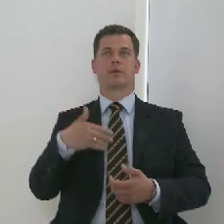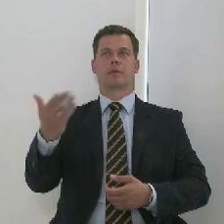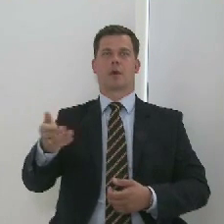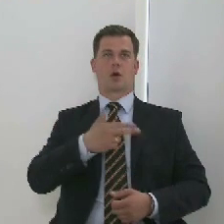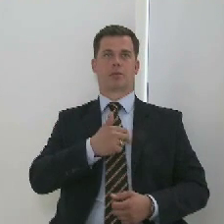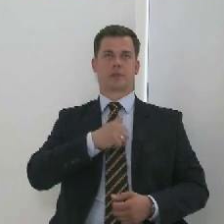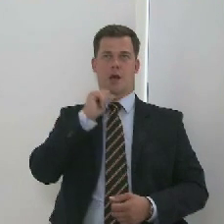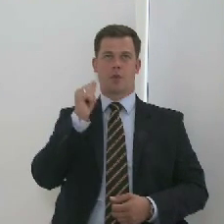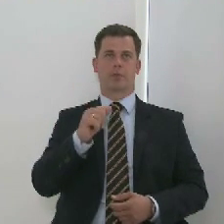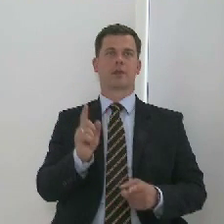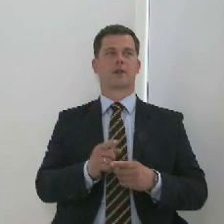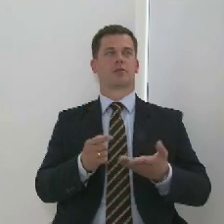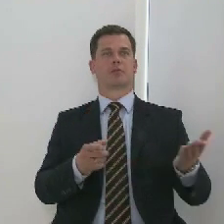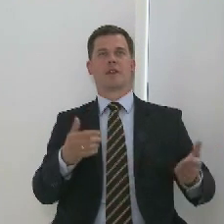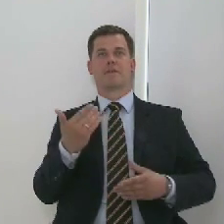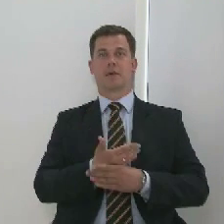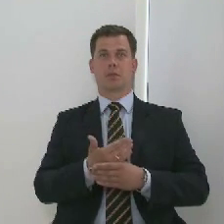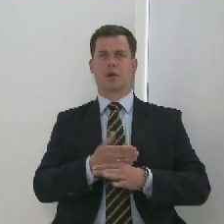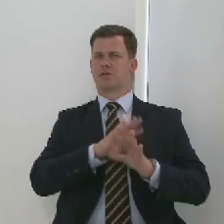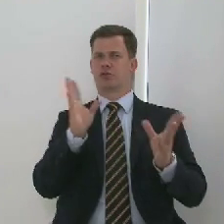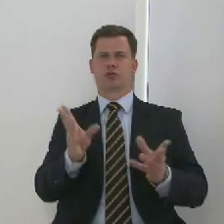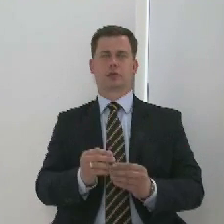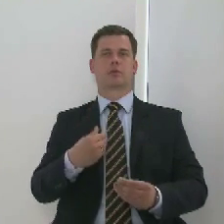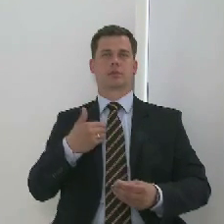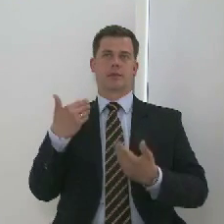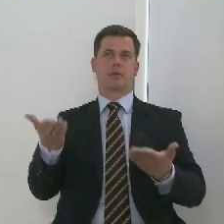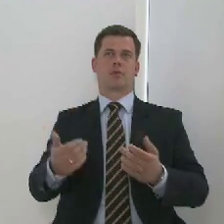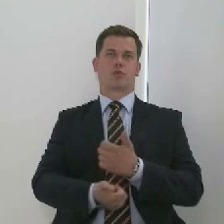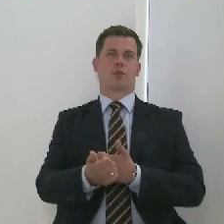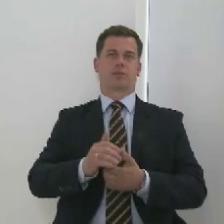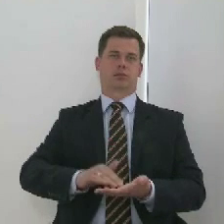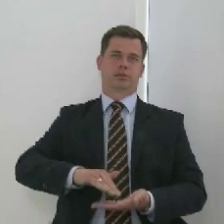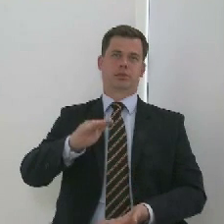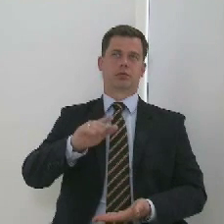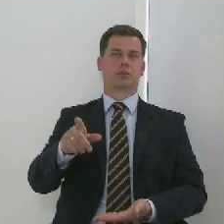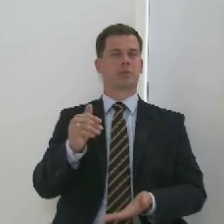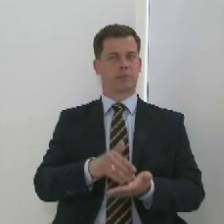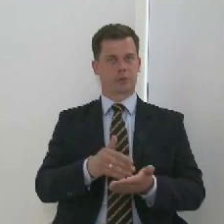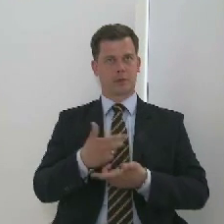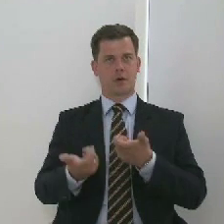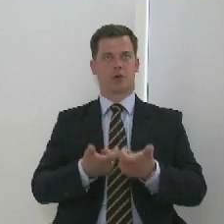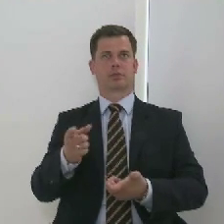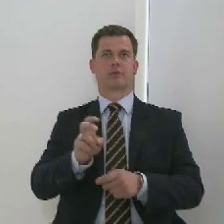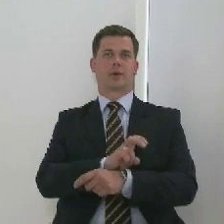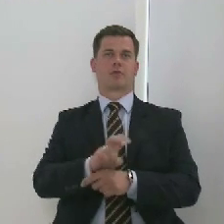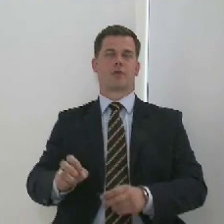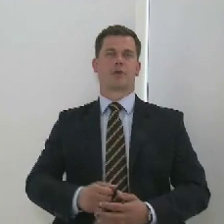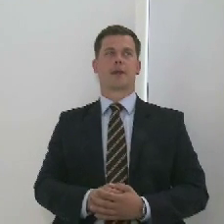Europejskiej, jak i naszym przyszłym inwestorom kompletne studium wykonalności poświadczające, że jest sens inwestować w tą